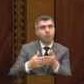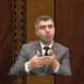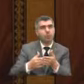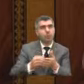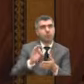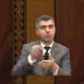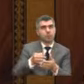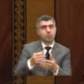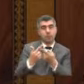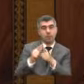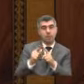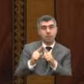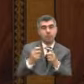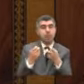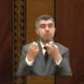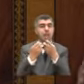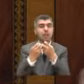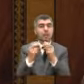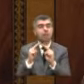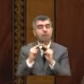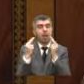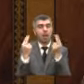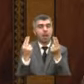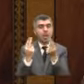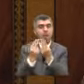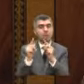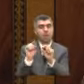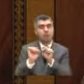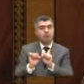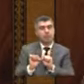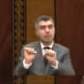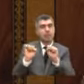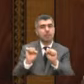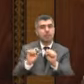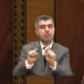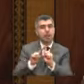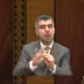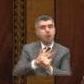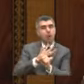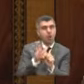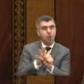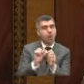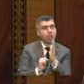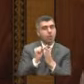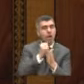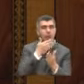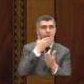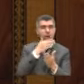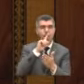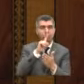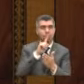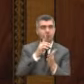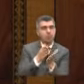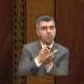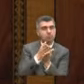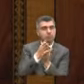كبيره وصبحت مثال للعالم في التصدي لهذه الجائحه ونجحنا الحمد لله وبقى المسيرة